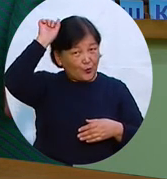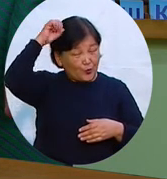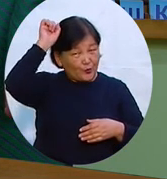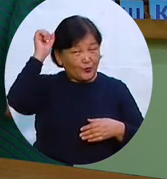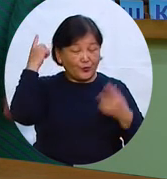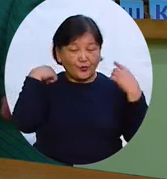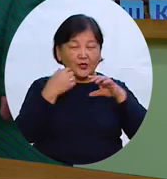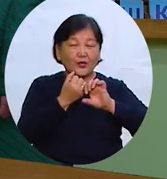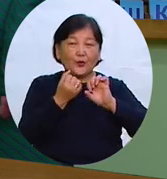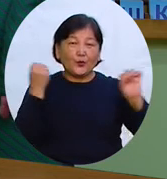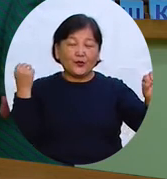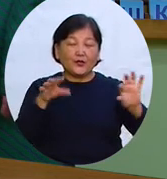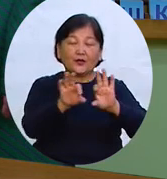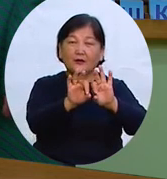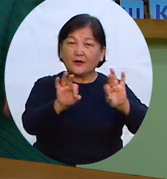хэрэгэлсэн байна.